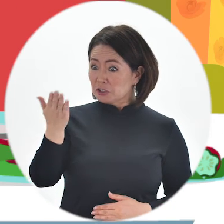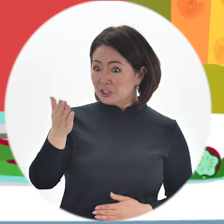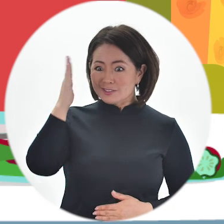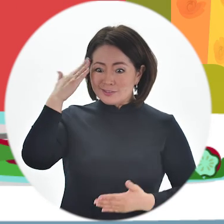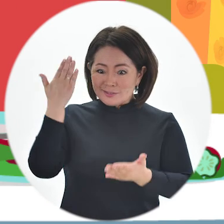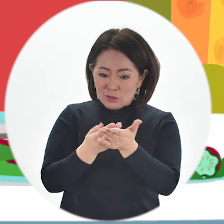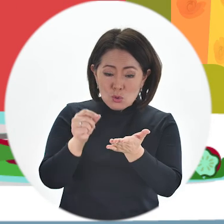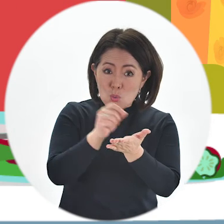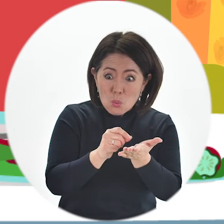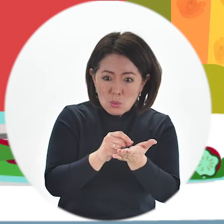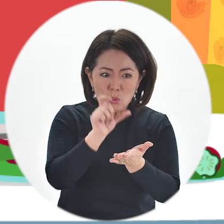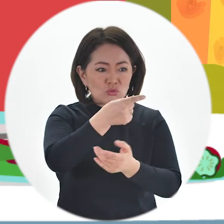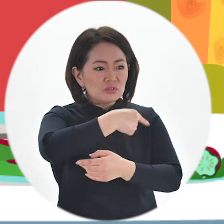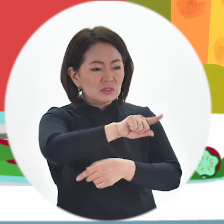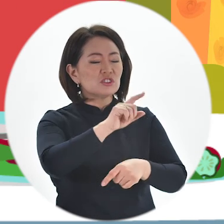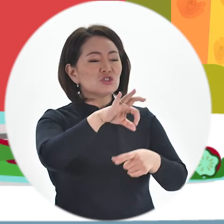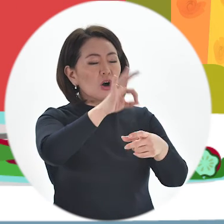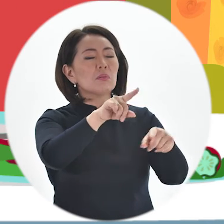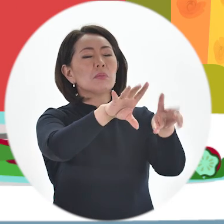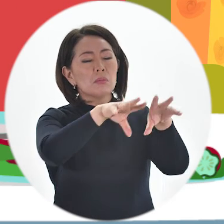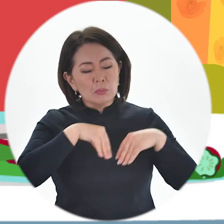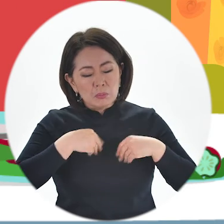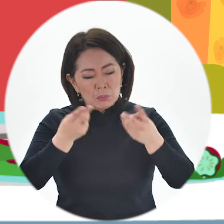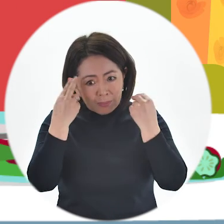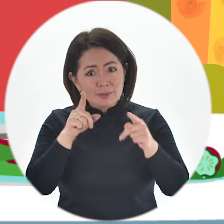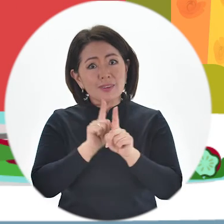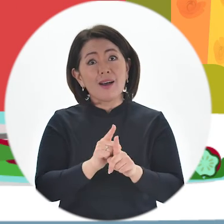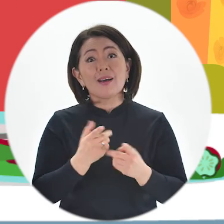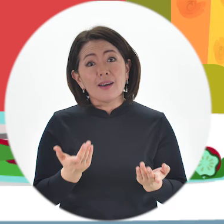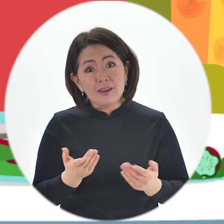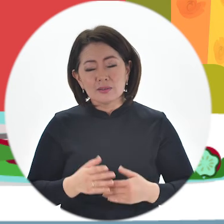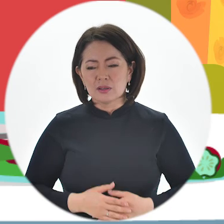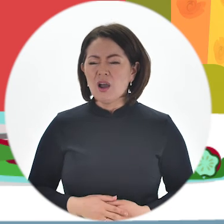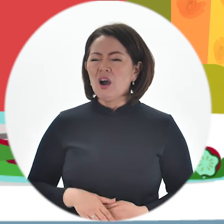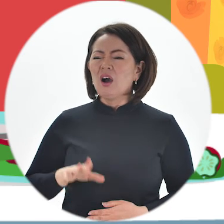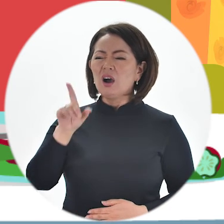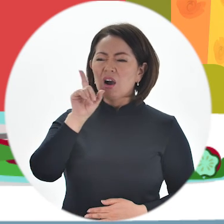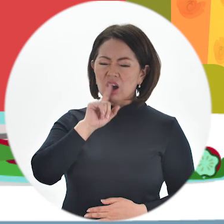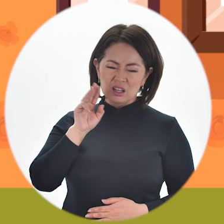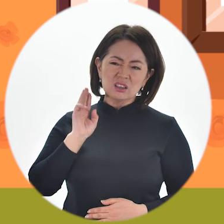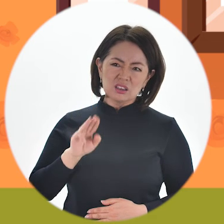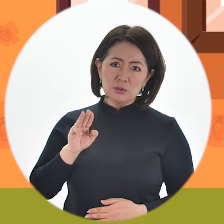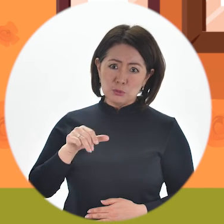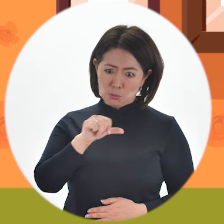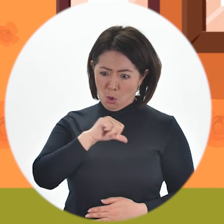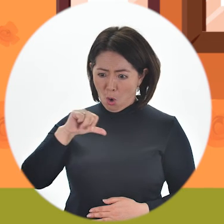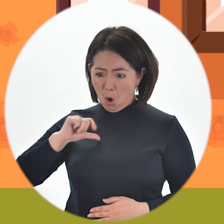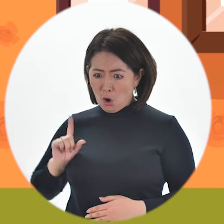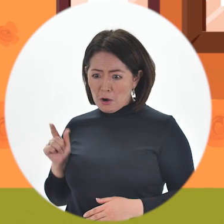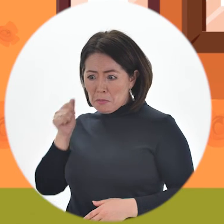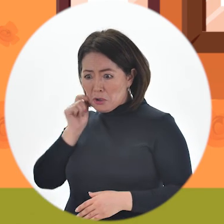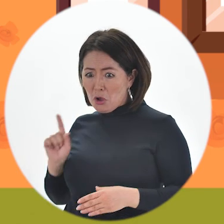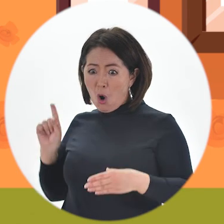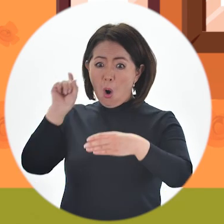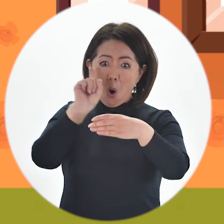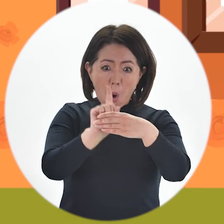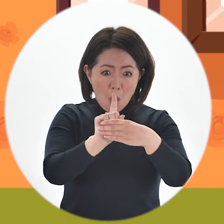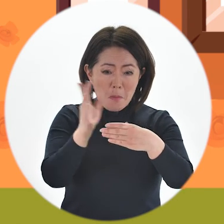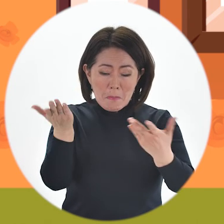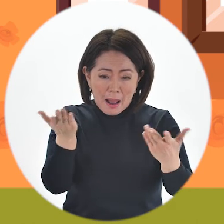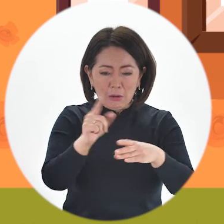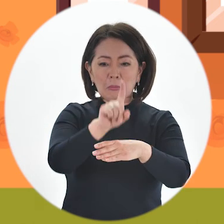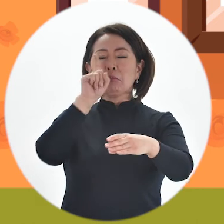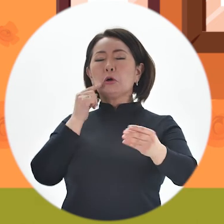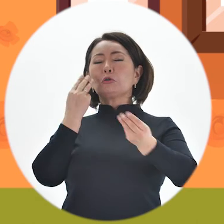Хэрвэччий санл авсан галхахүү baixы бустын сонгүүлдээќ бархакасүүр аргүүү олондат? Нейрэй тийн байнашан? Өөрөө хар би орылцогүүү байж дараан